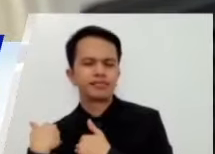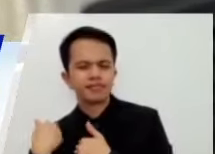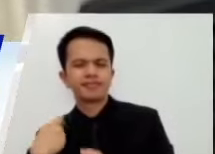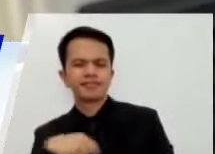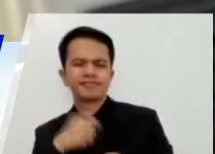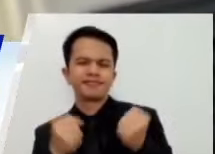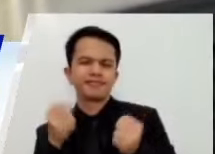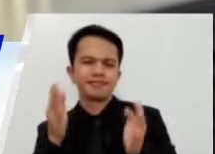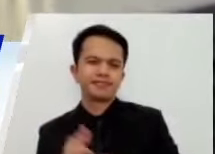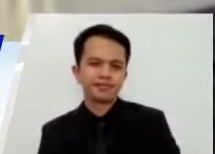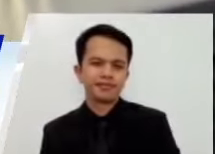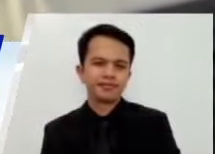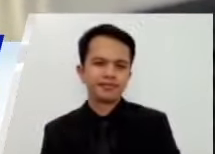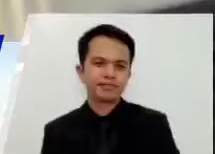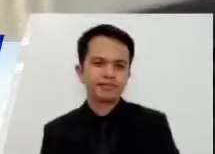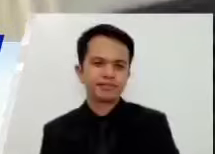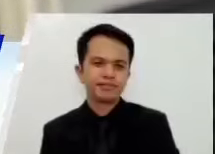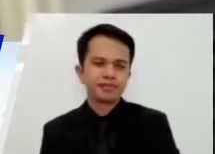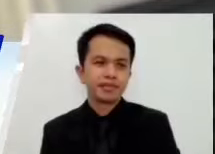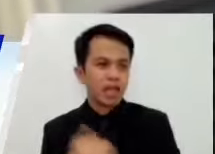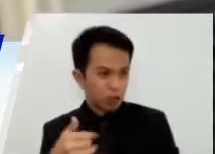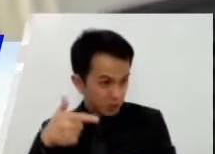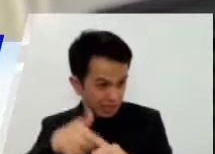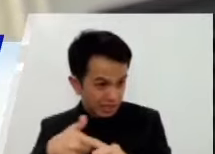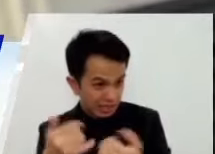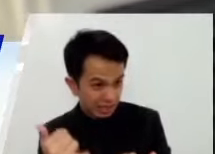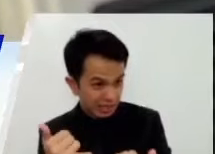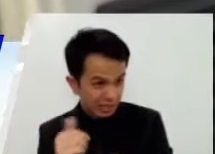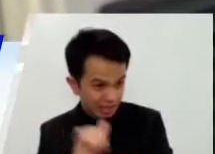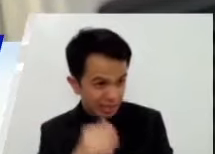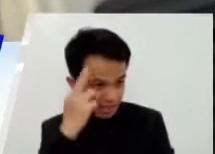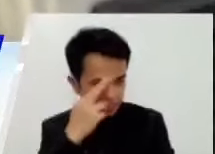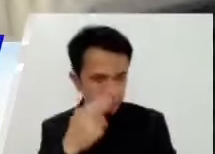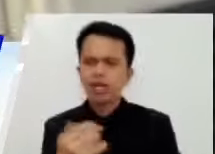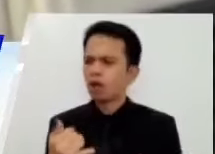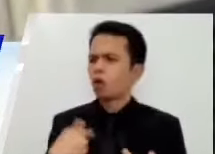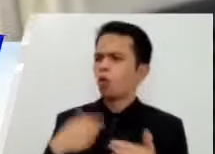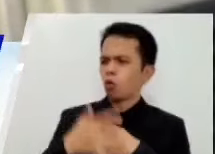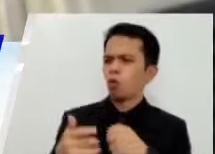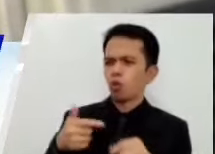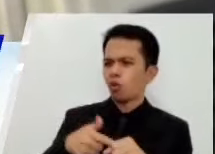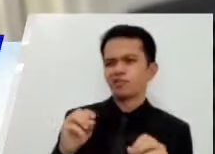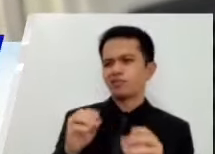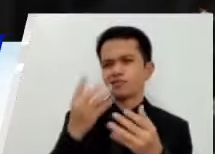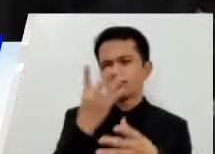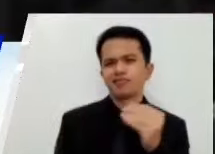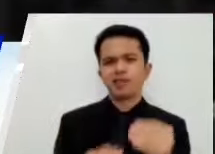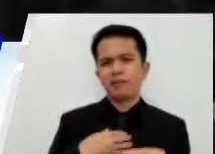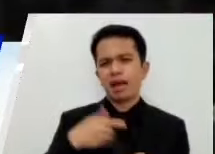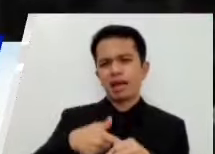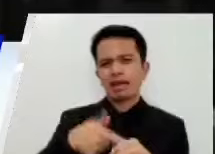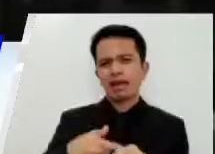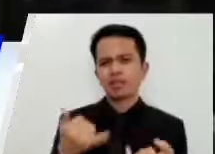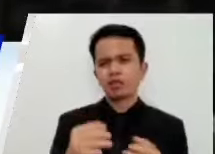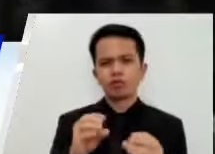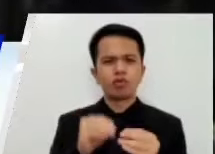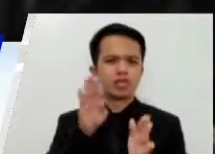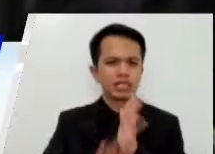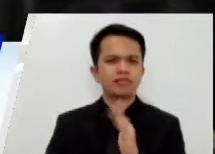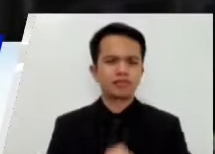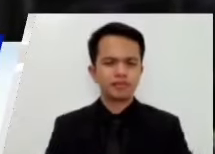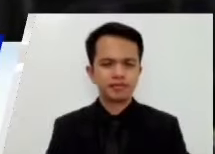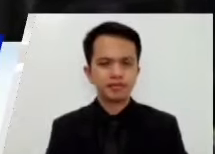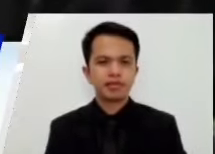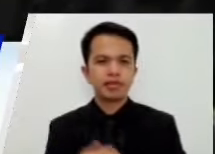ba, kaya ba kayo napapakarga ngayon o hindi naman? Hindi, papakarga ko. Wala na akong gas eh. Mas makakamura ngayon. Pati bayan na lang.